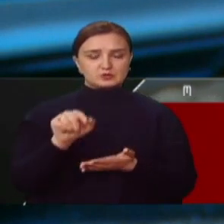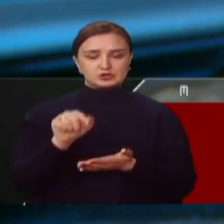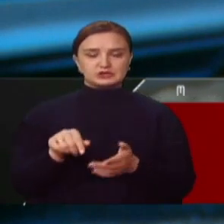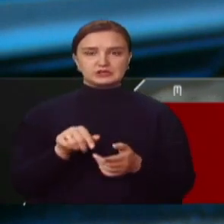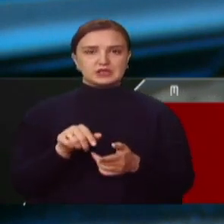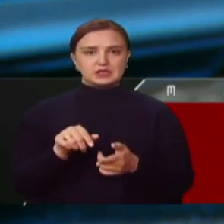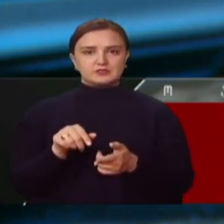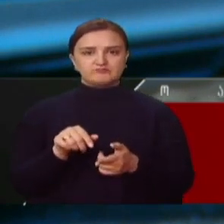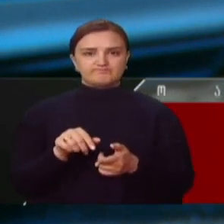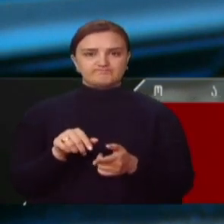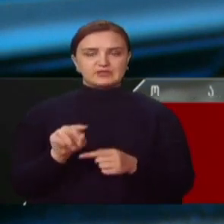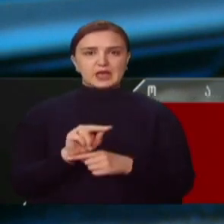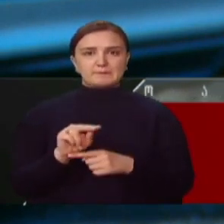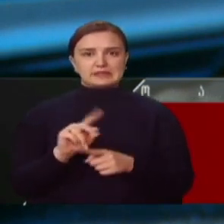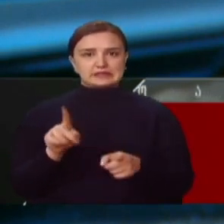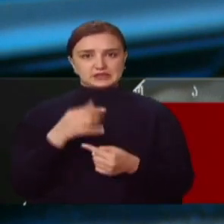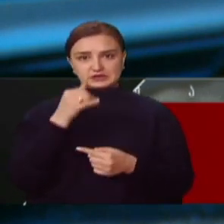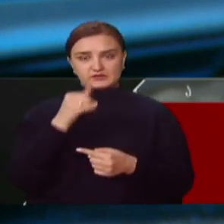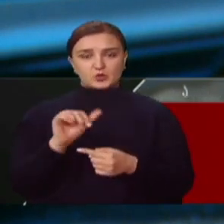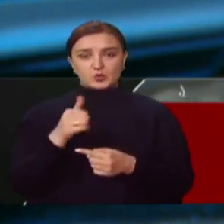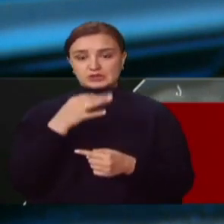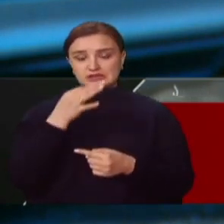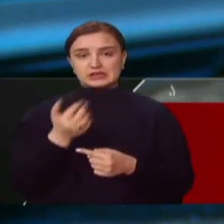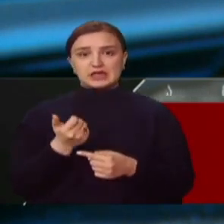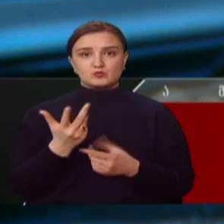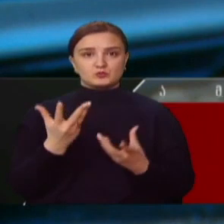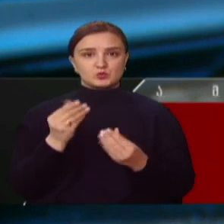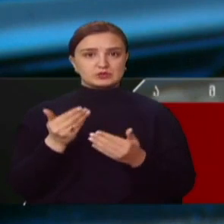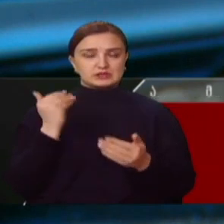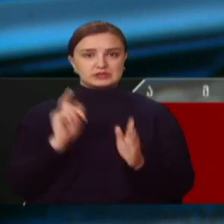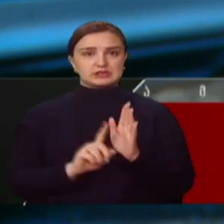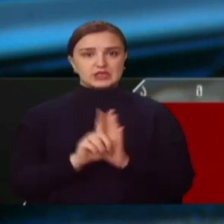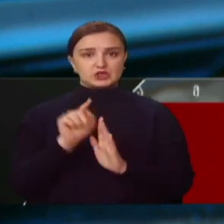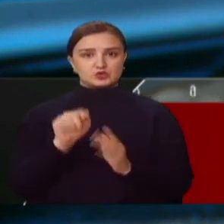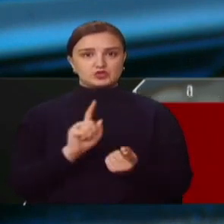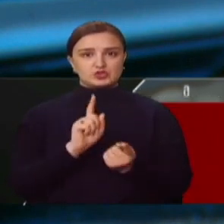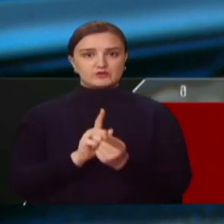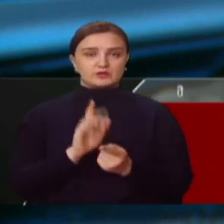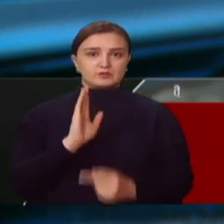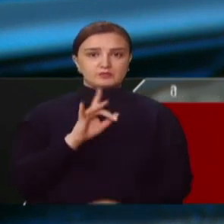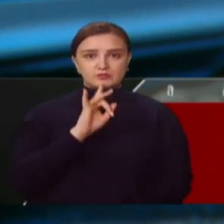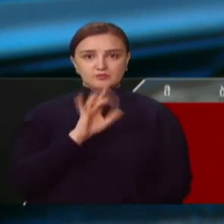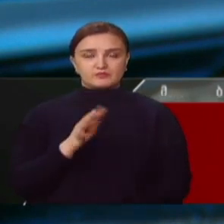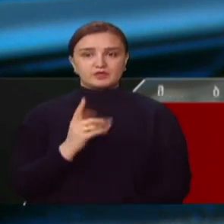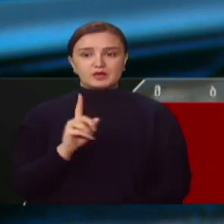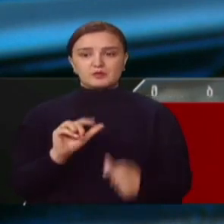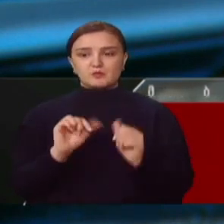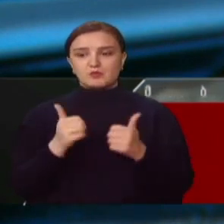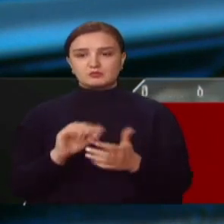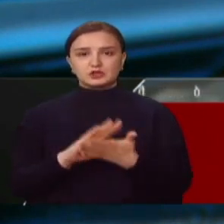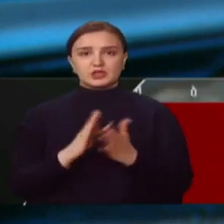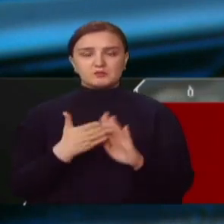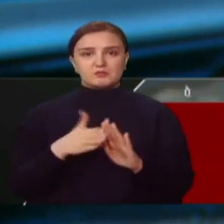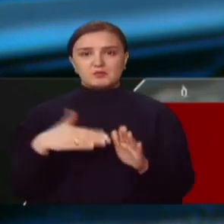არ ექვემდებარება რეაბილიტაციას. Როგორც გითხარით, რამდენიმე წუთის წინ დაიწყო ეს შეხვედრა და მოხდება თუ არა რაიმე სახის